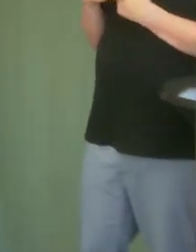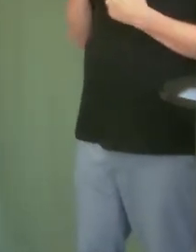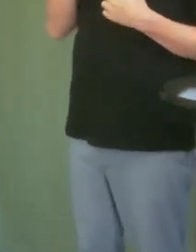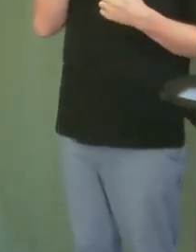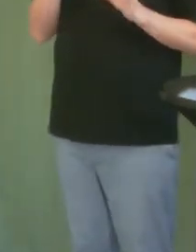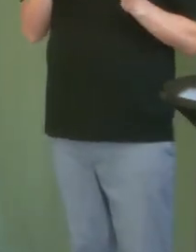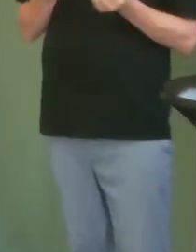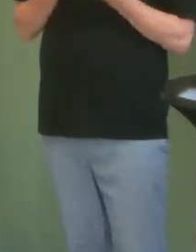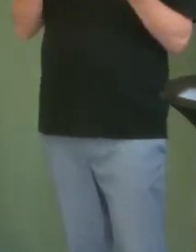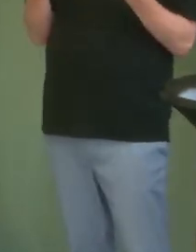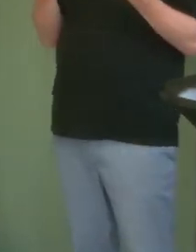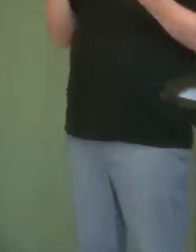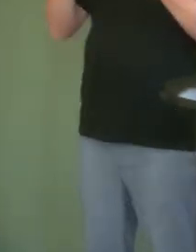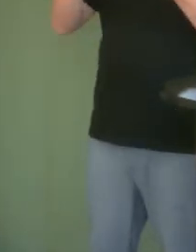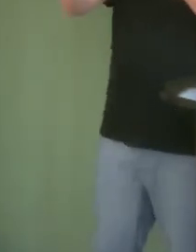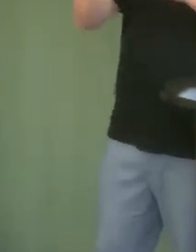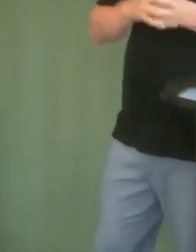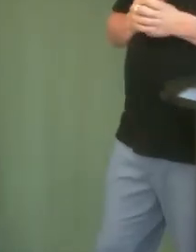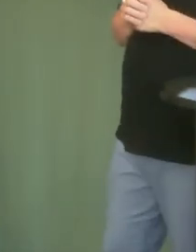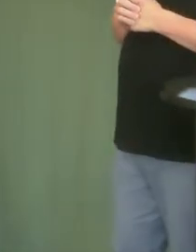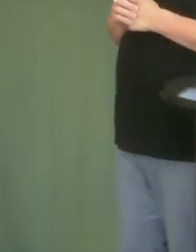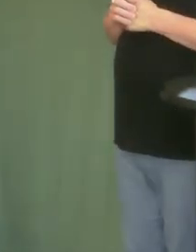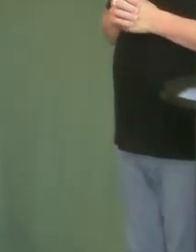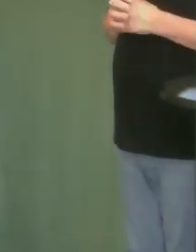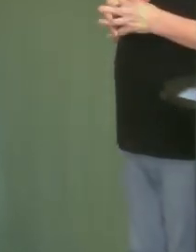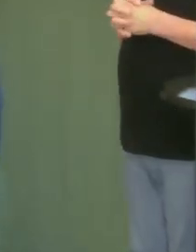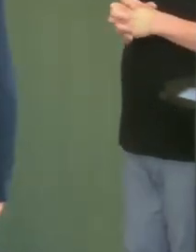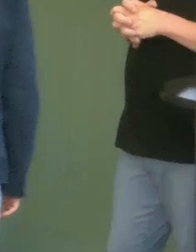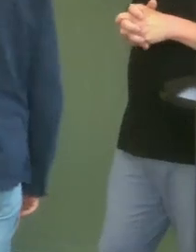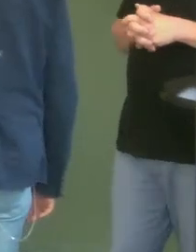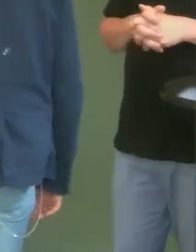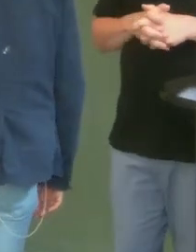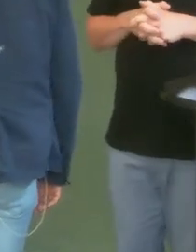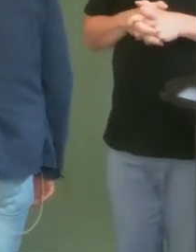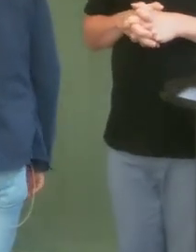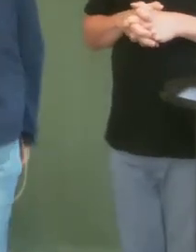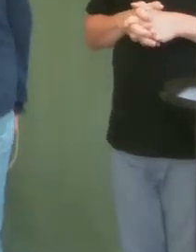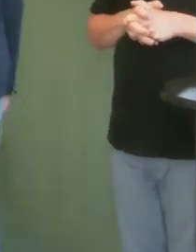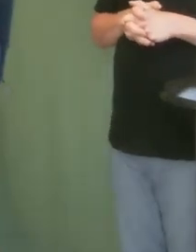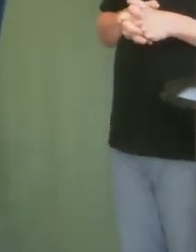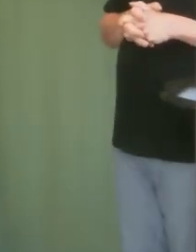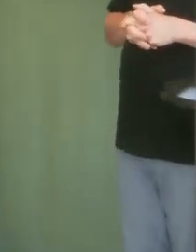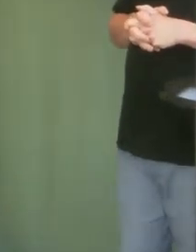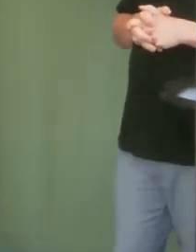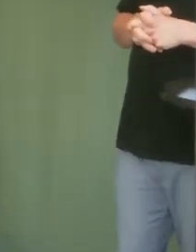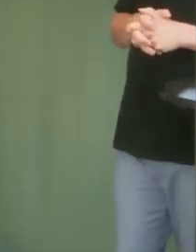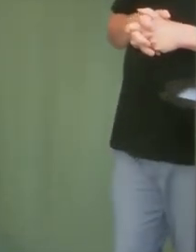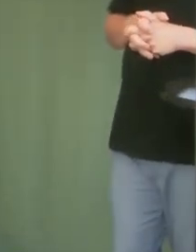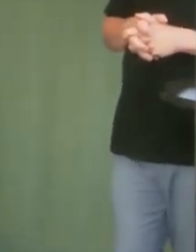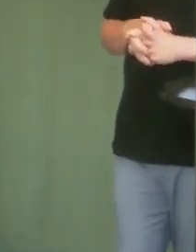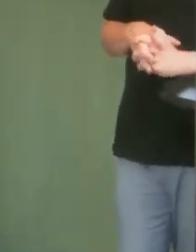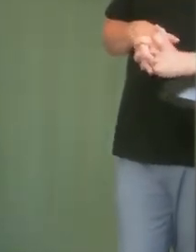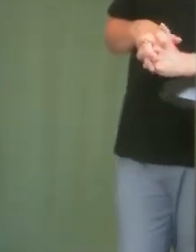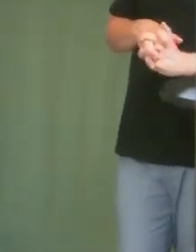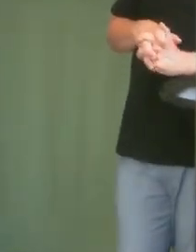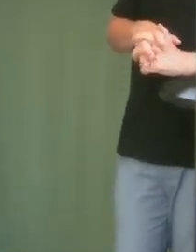här från politikens håll? Nu vet jag att Elin också kom in lite sent, så att du får du får